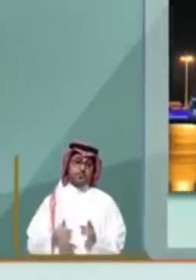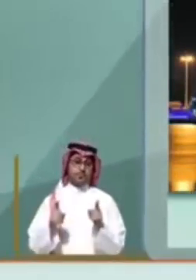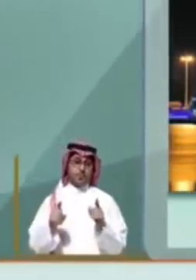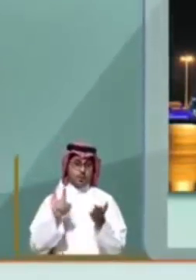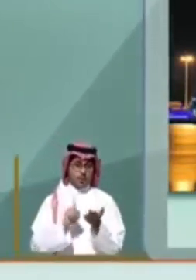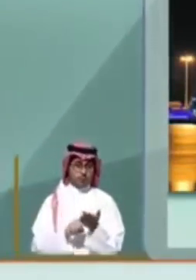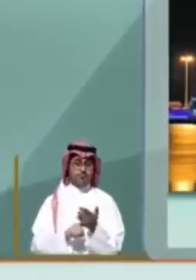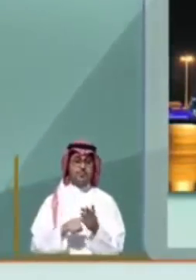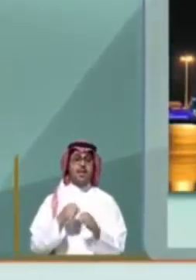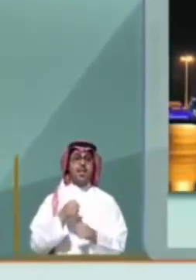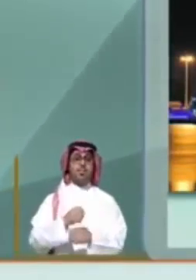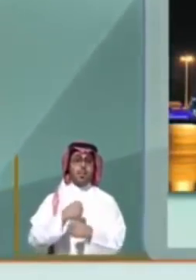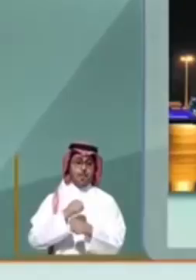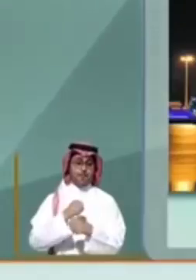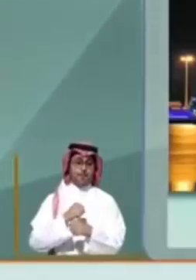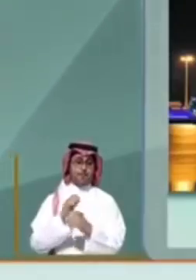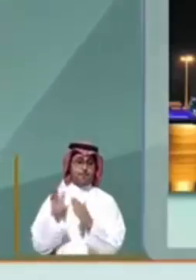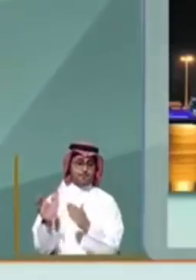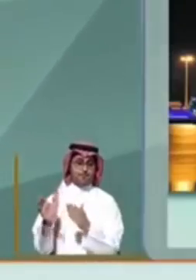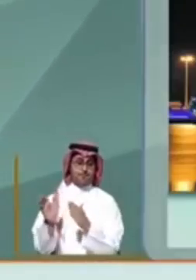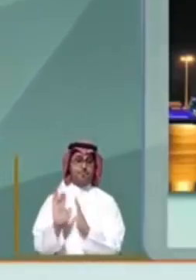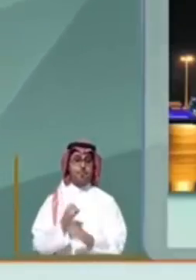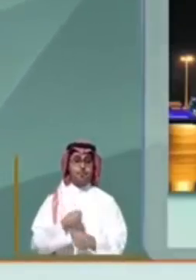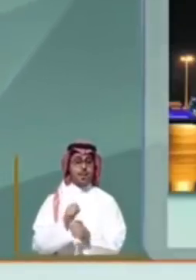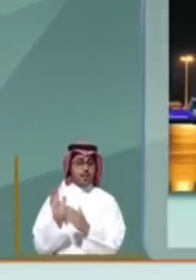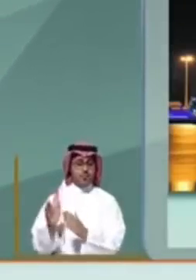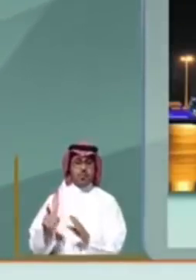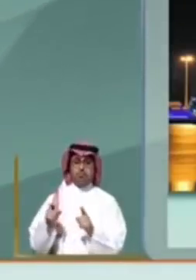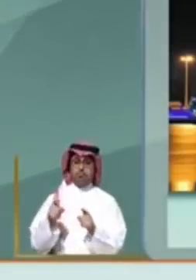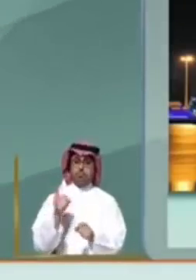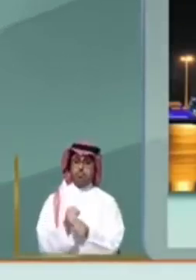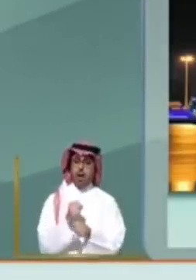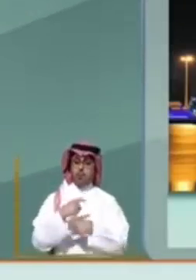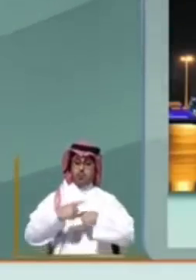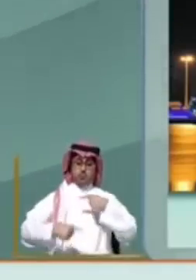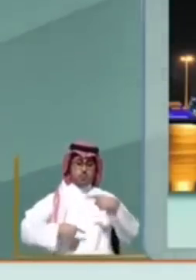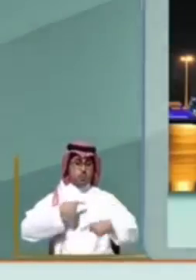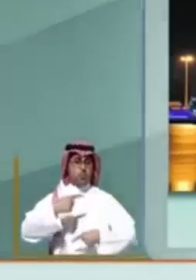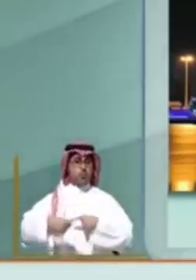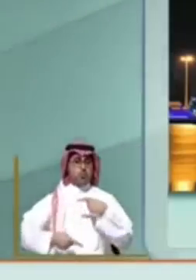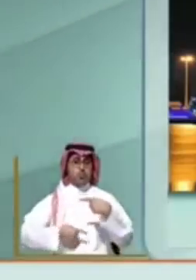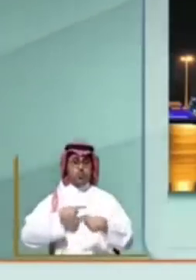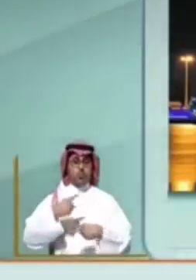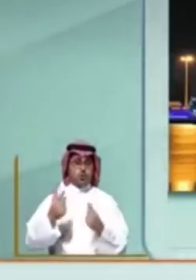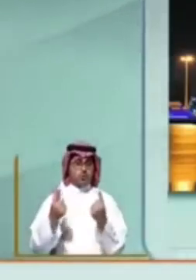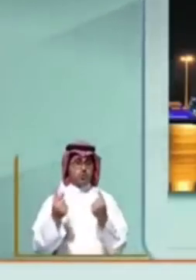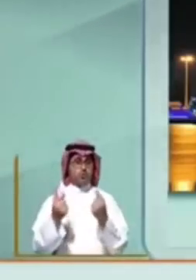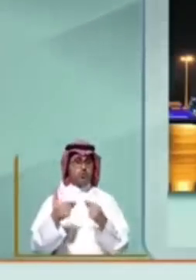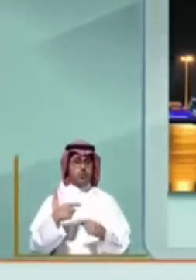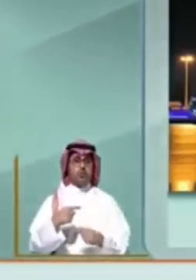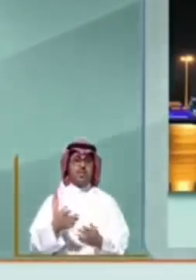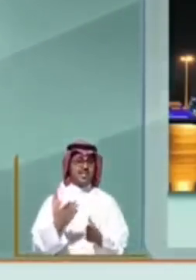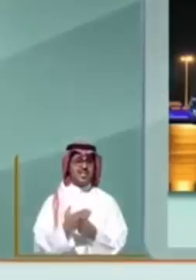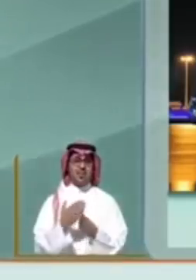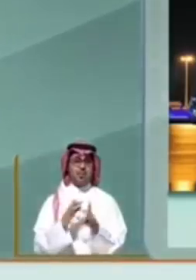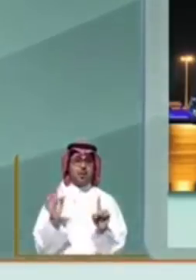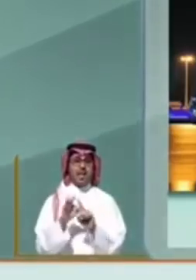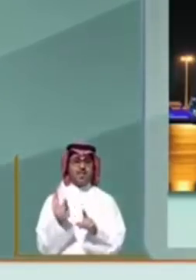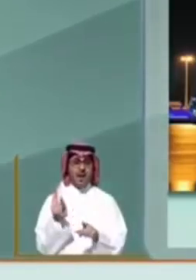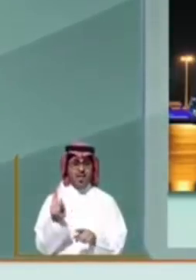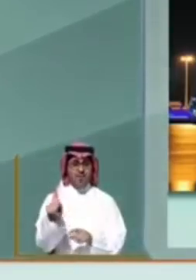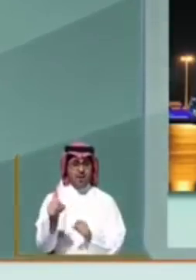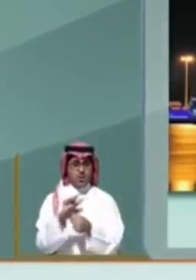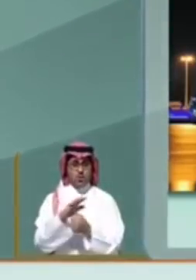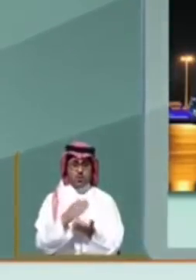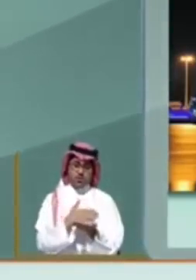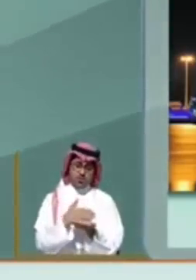شك أمانة المنطقة الشرقية تحرص على تطبيق كافة الإجراءات الاحترازية والتدابير من أجل الحد من